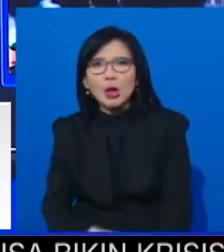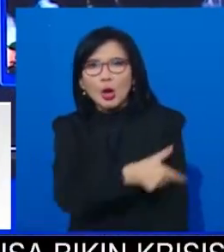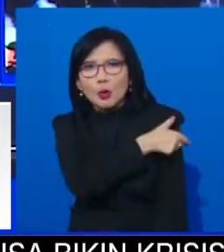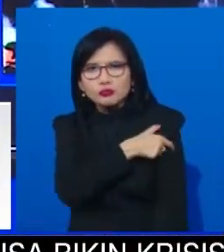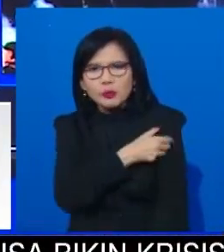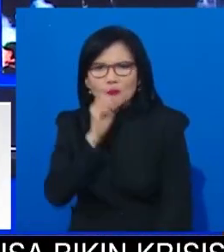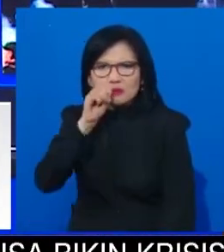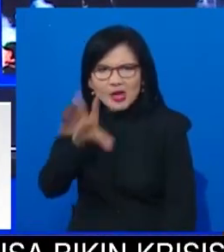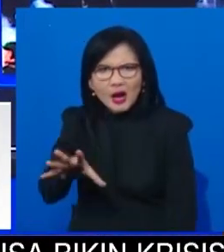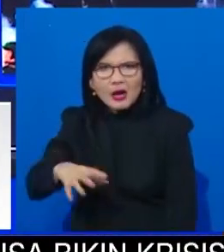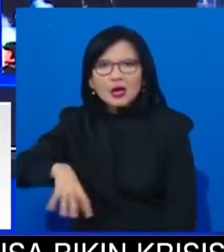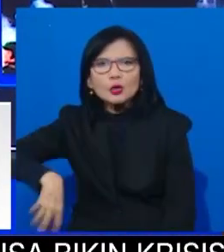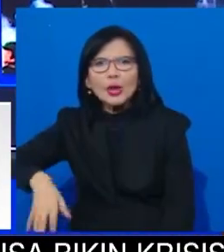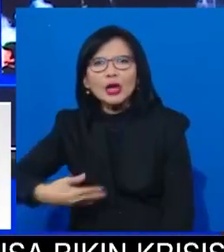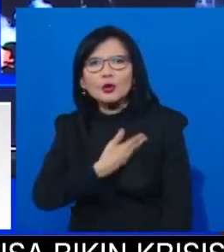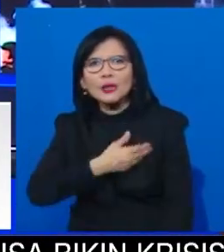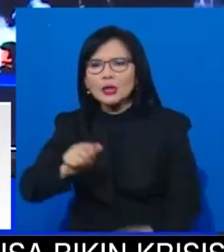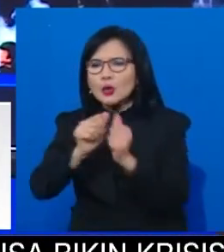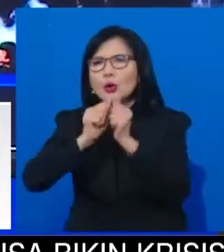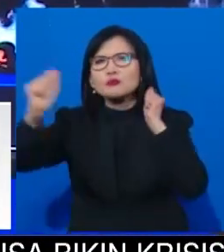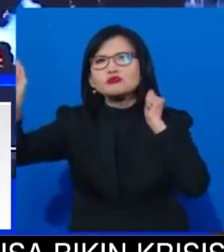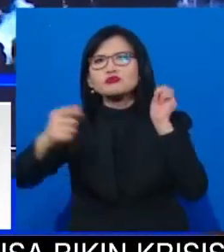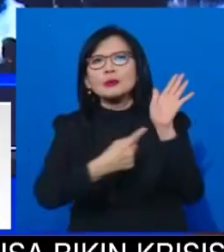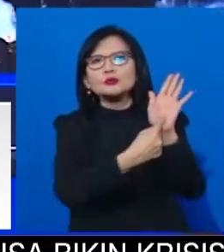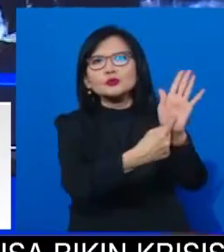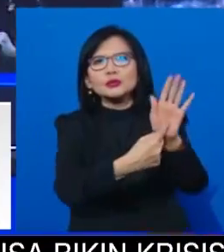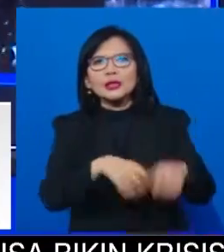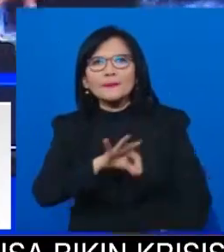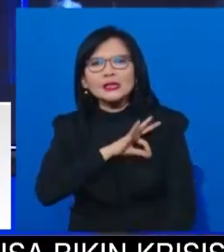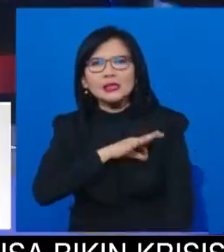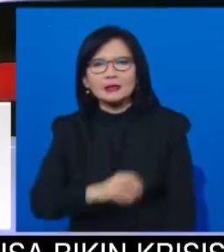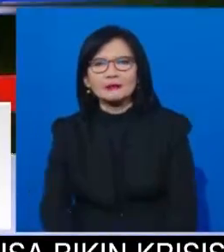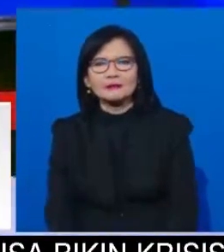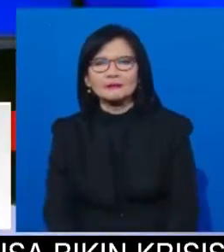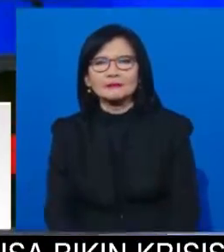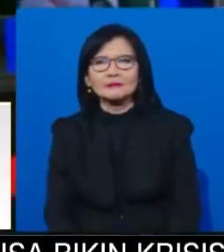keluarga korban saat membentangkan poster kepada Presiden.